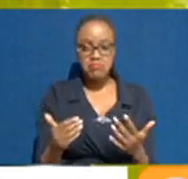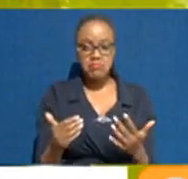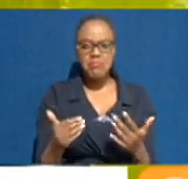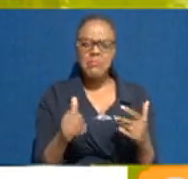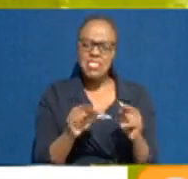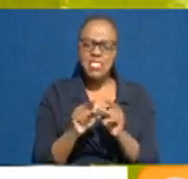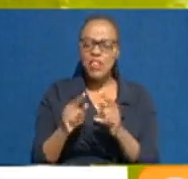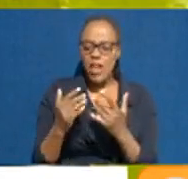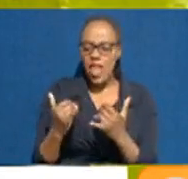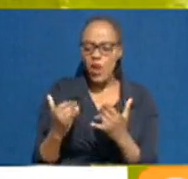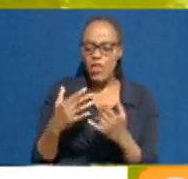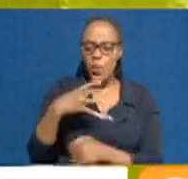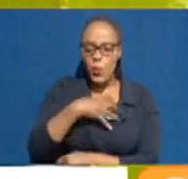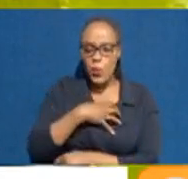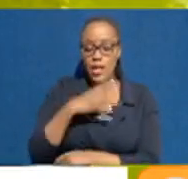our outgoing president,